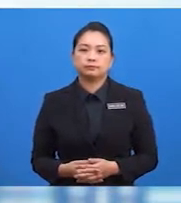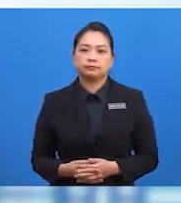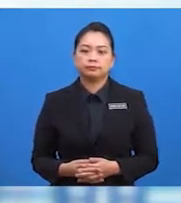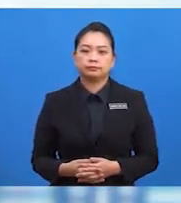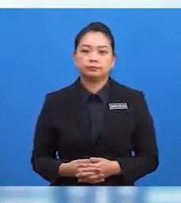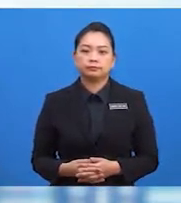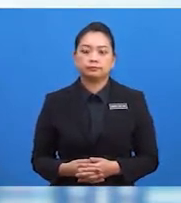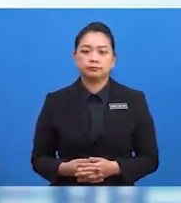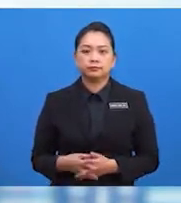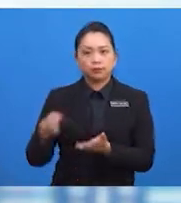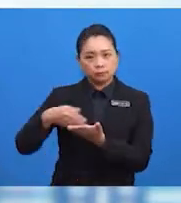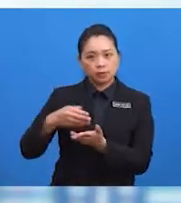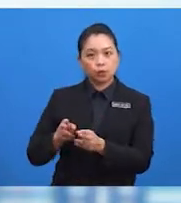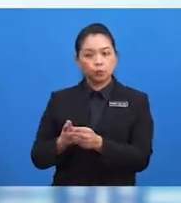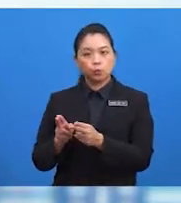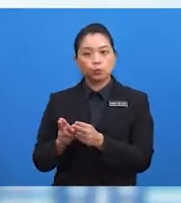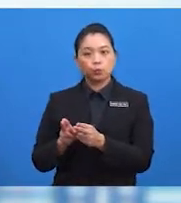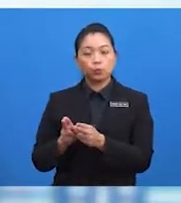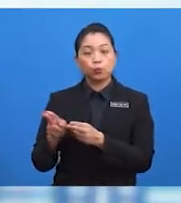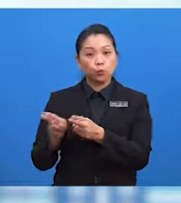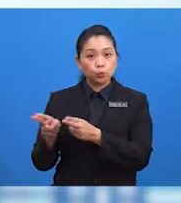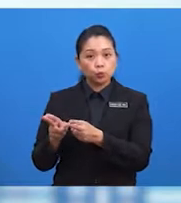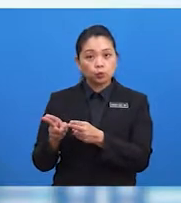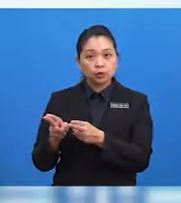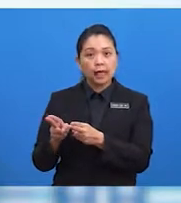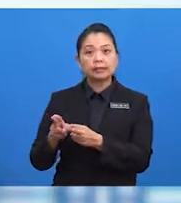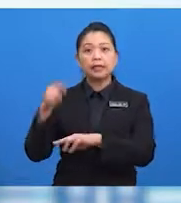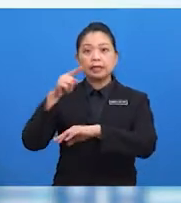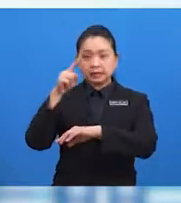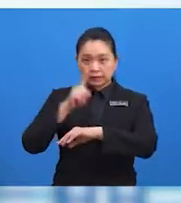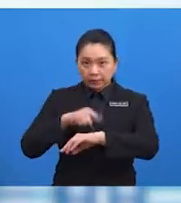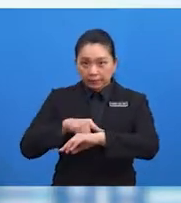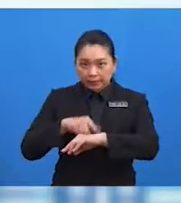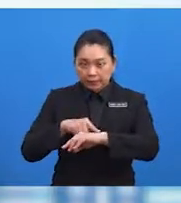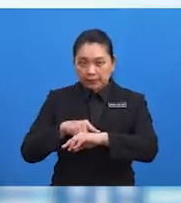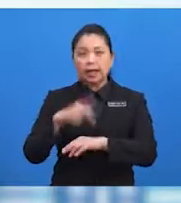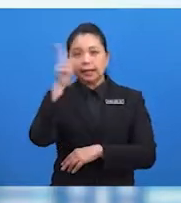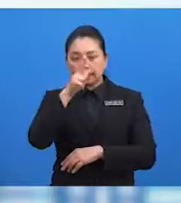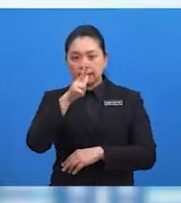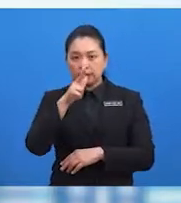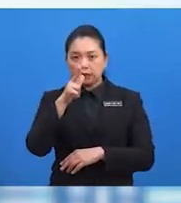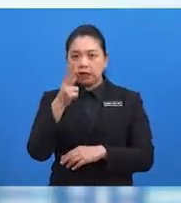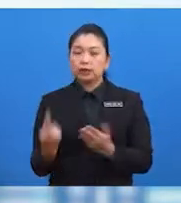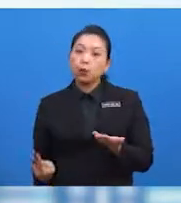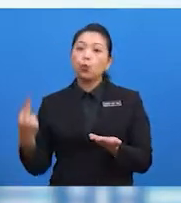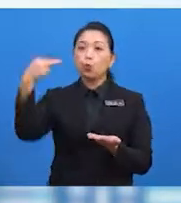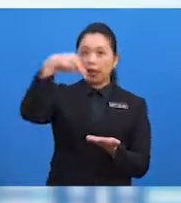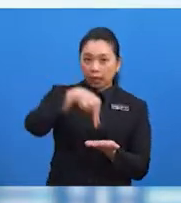Perbelanjaan mengurus merupakan perbelanjaan semasa kerajaan yang berulang pada setiap tahun.